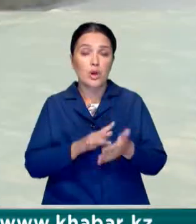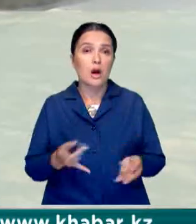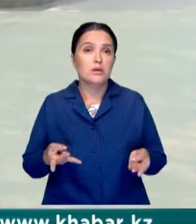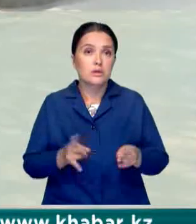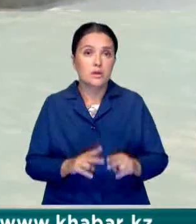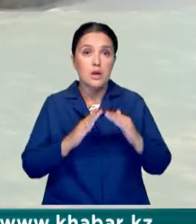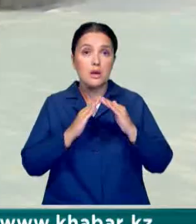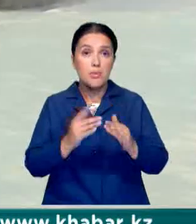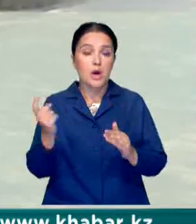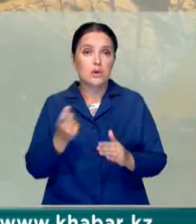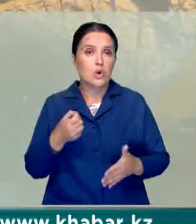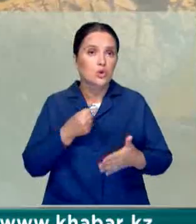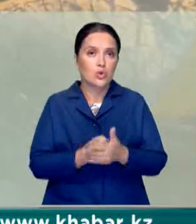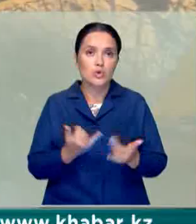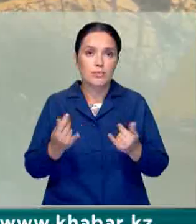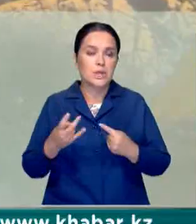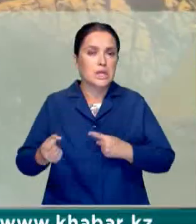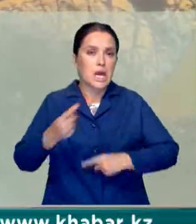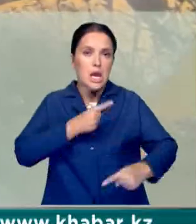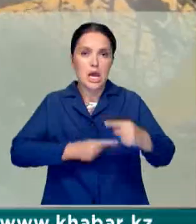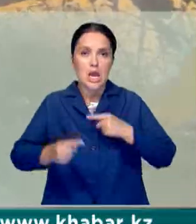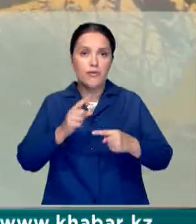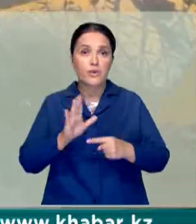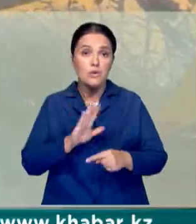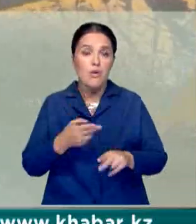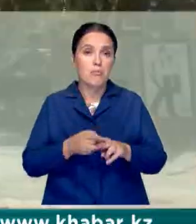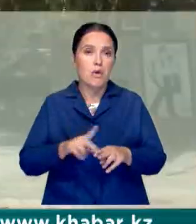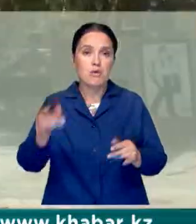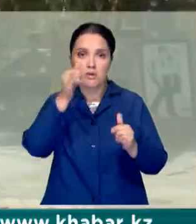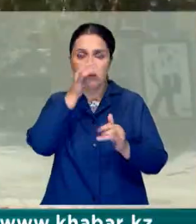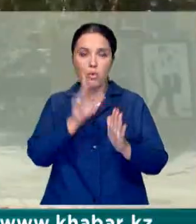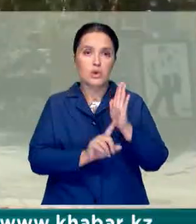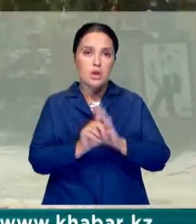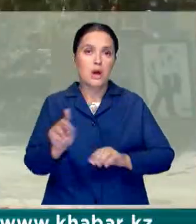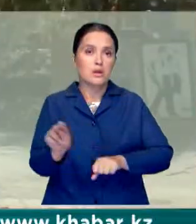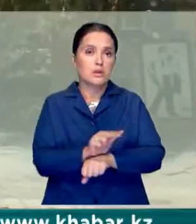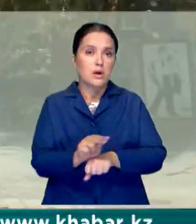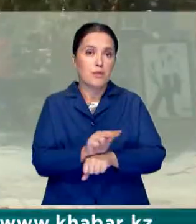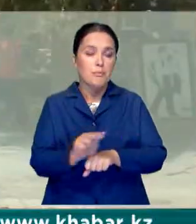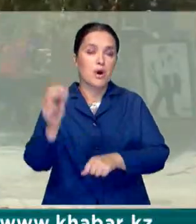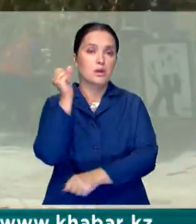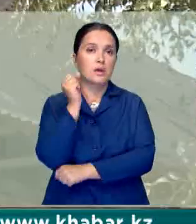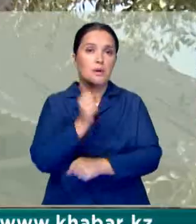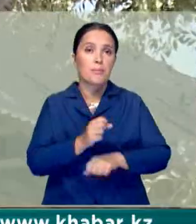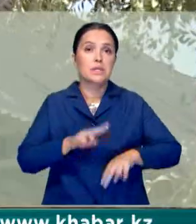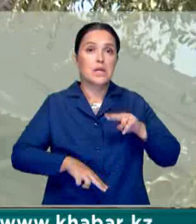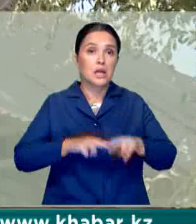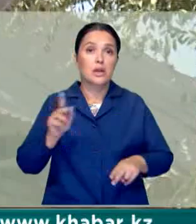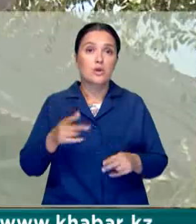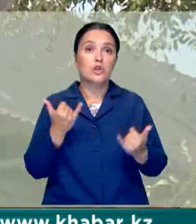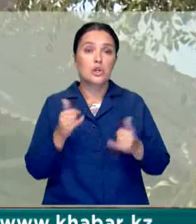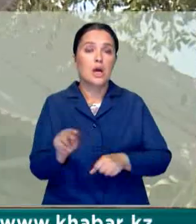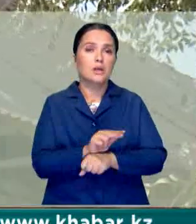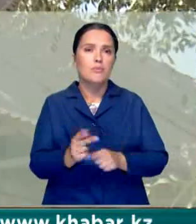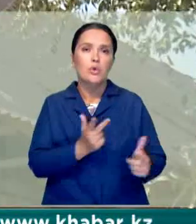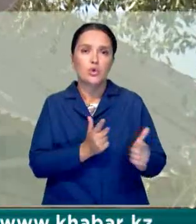остаются жилища, хозяева которых еще не вернулись после трагедии, из-за чего строители не могут приступить к реконструкции. В городе